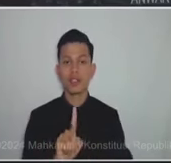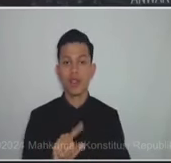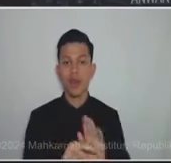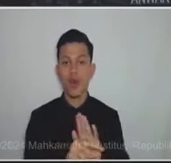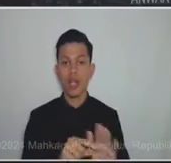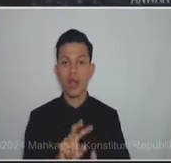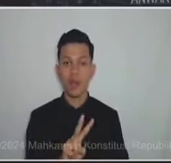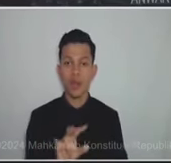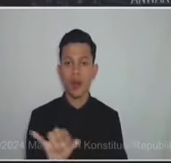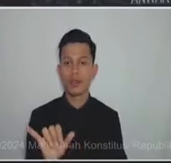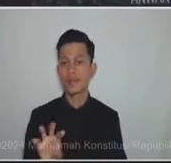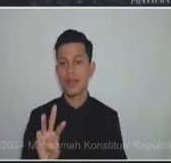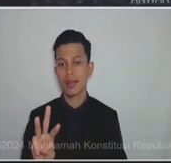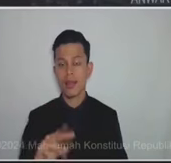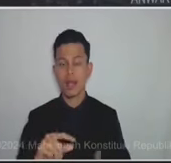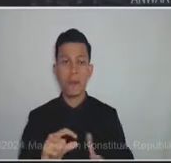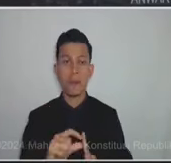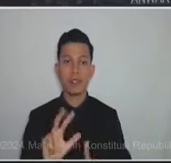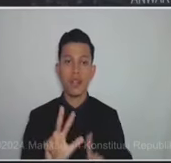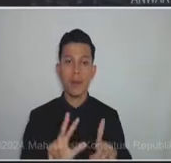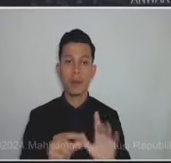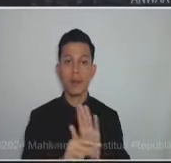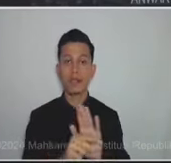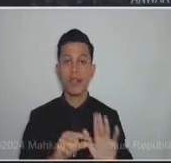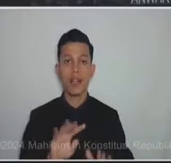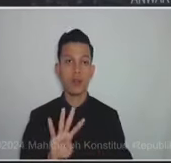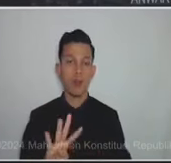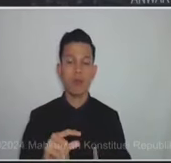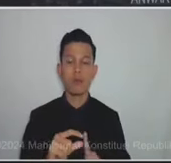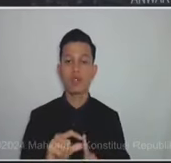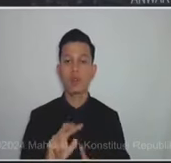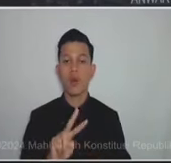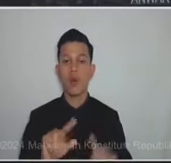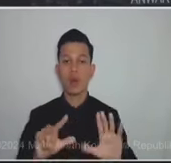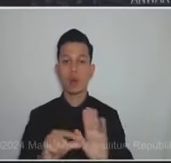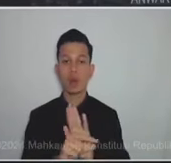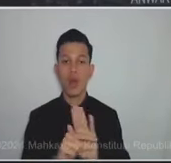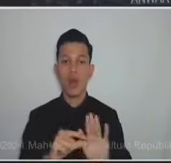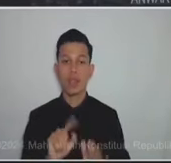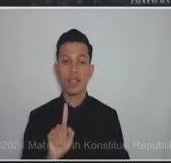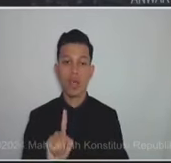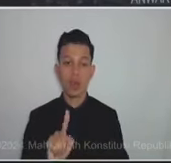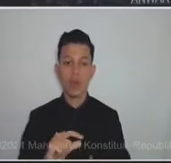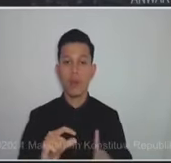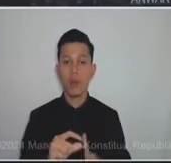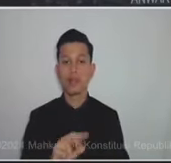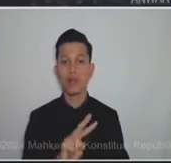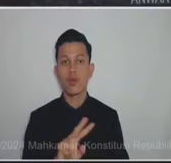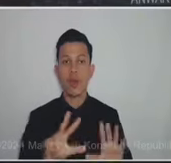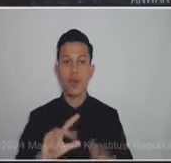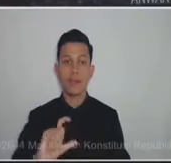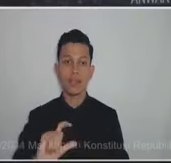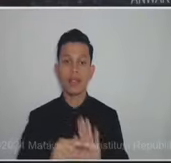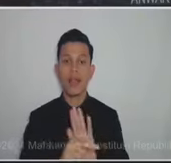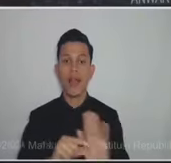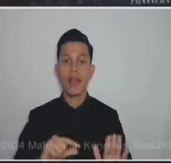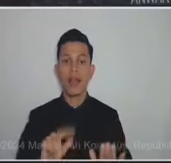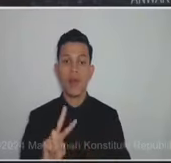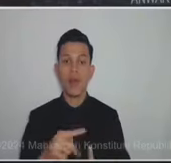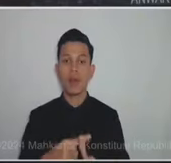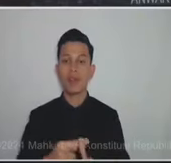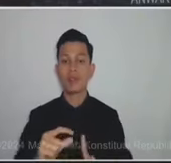3 pasal 18 ayat 4 pasal 27 ayat 1 Pasal 28c Ayat 2 serta pasal